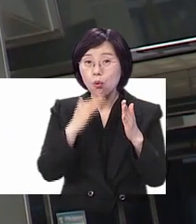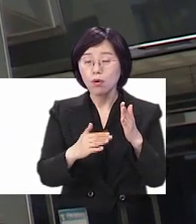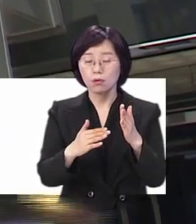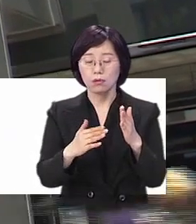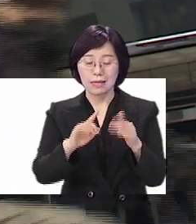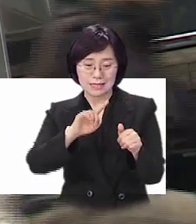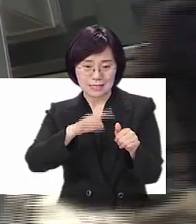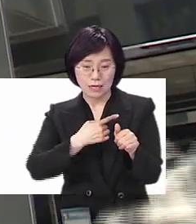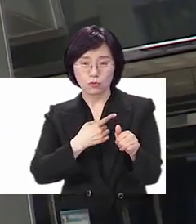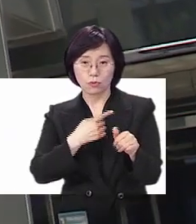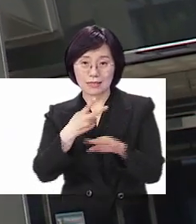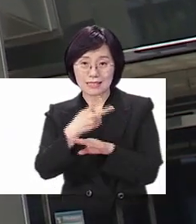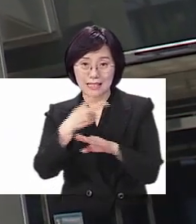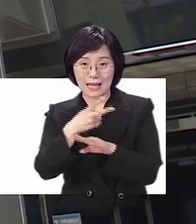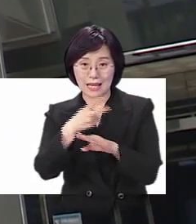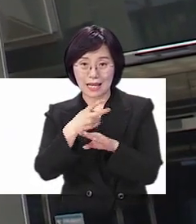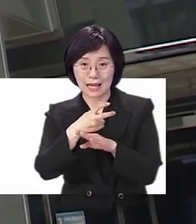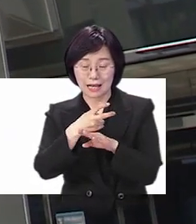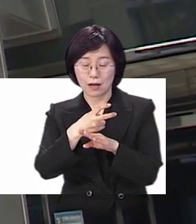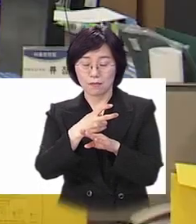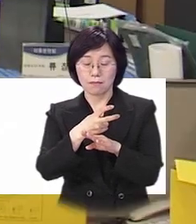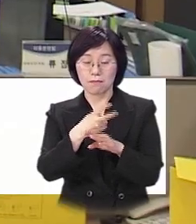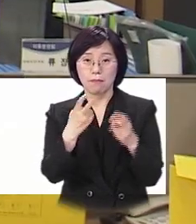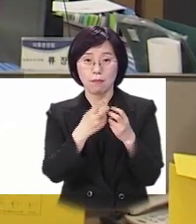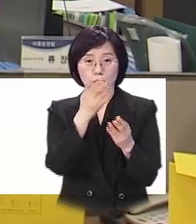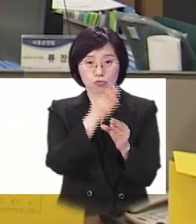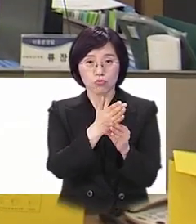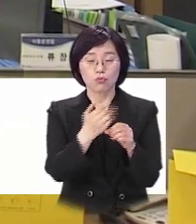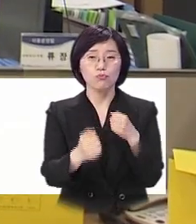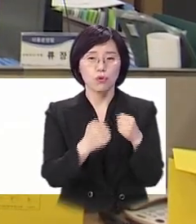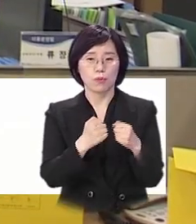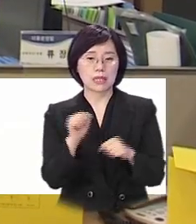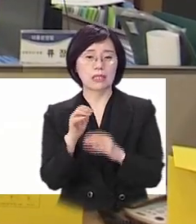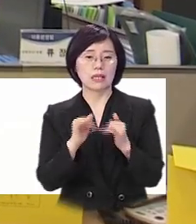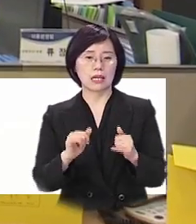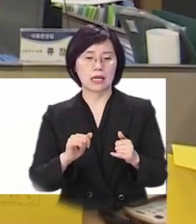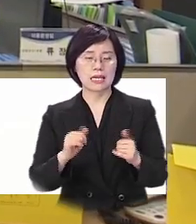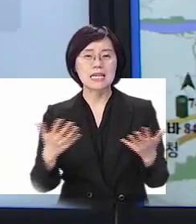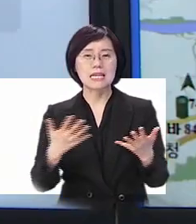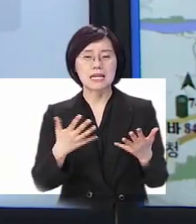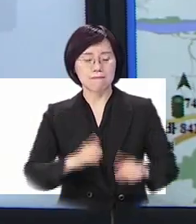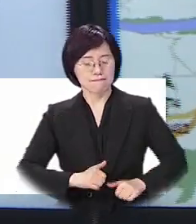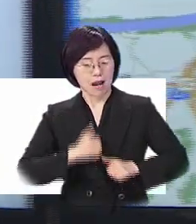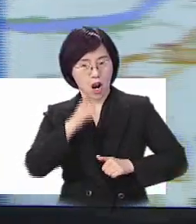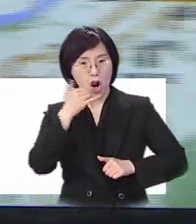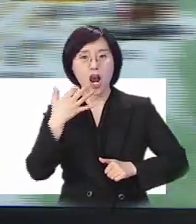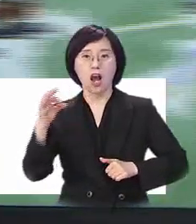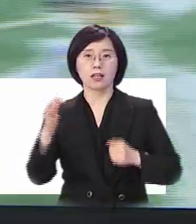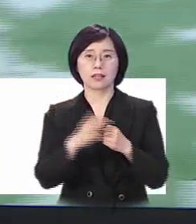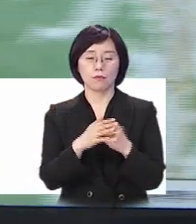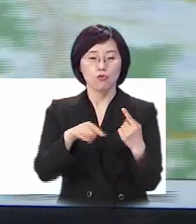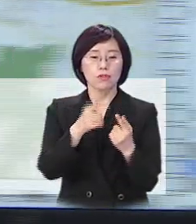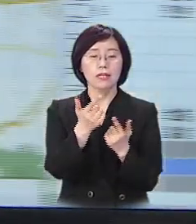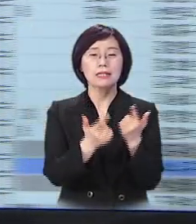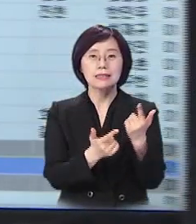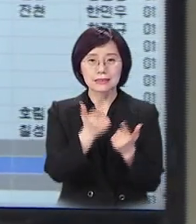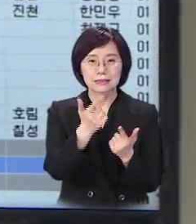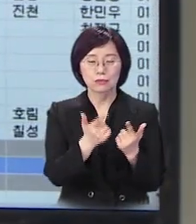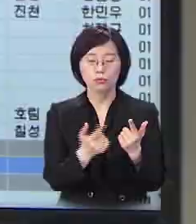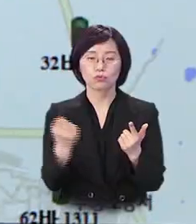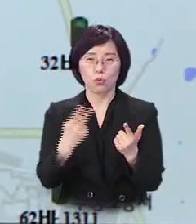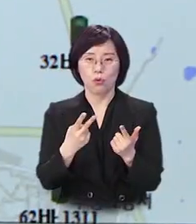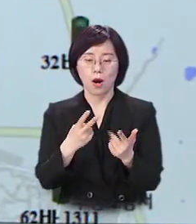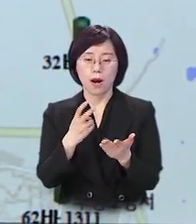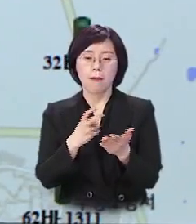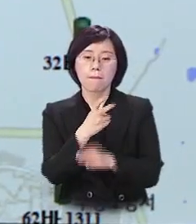자동 배차 시스템을 도입하고 있지만 일부 기사들의 업무 회의가 있었다고 인정하고 운영시간 조정과 증차 등 제도